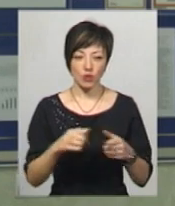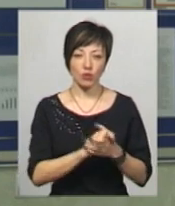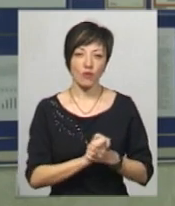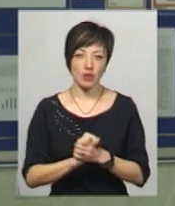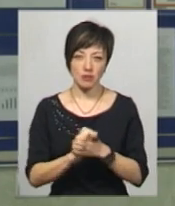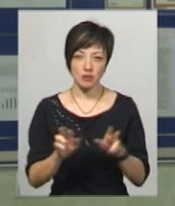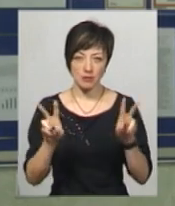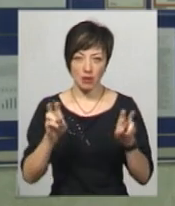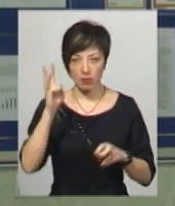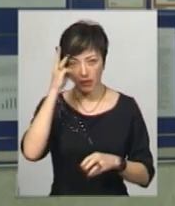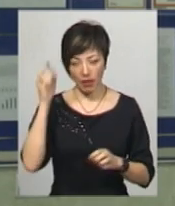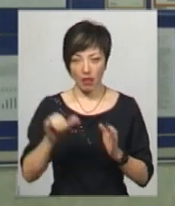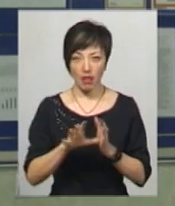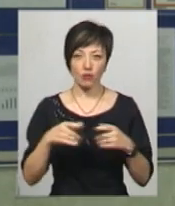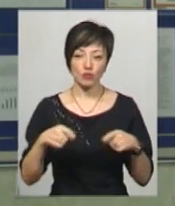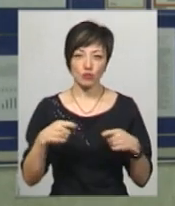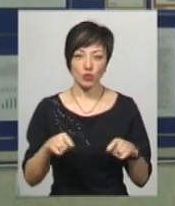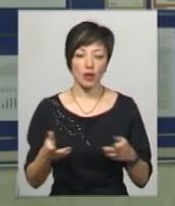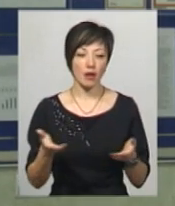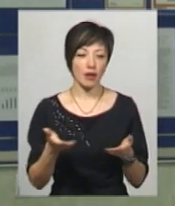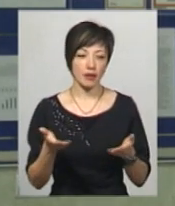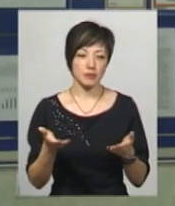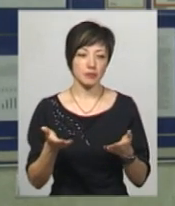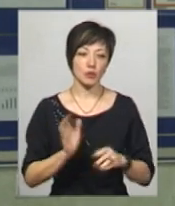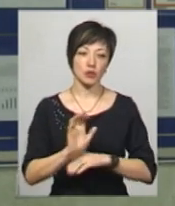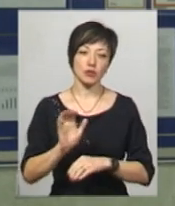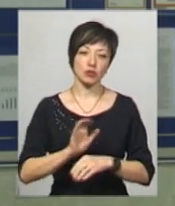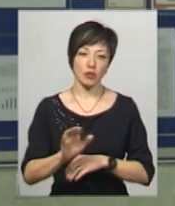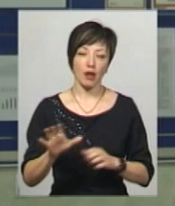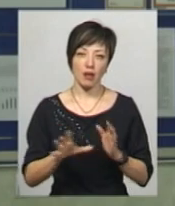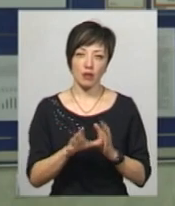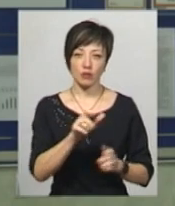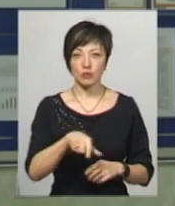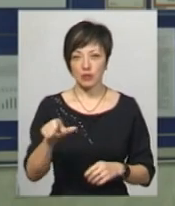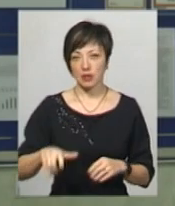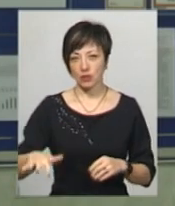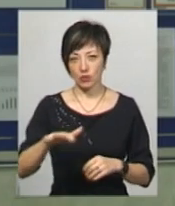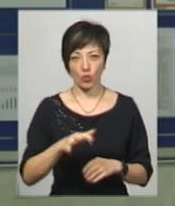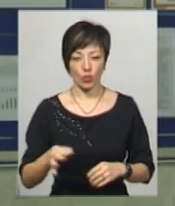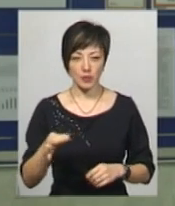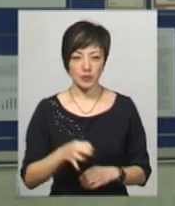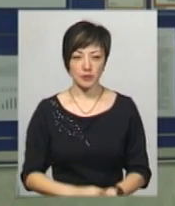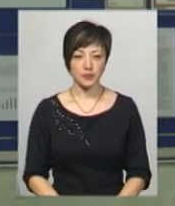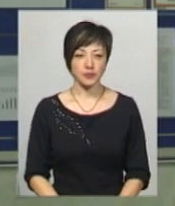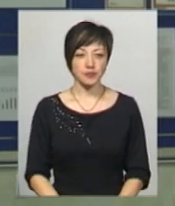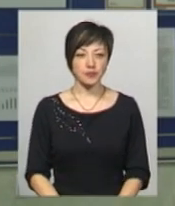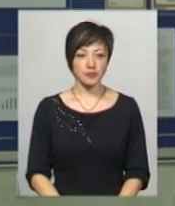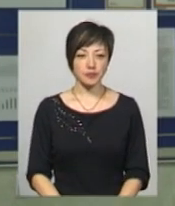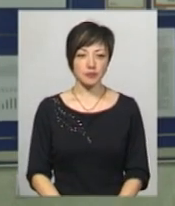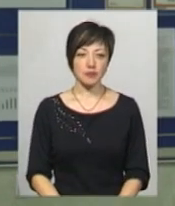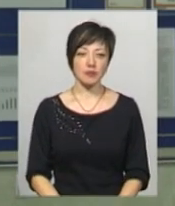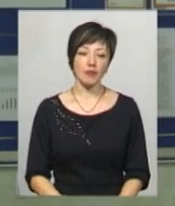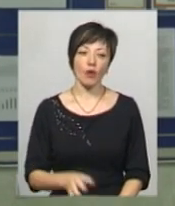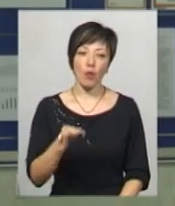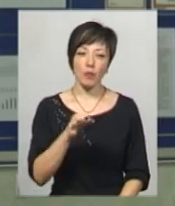обмеженою відповідальністю «Хмельницький енергозбут», яке постачає електричну енергію споживачам на території Хмельницької області. А за